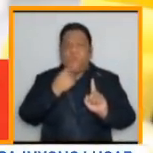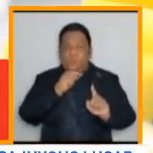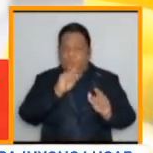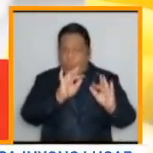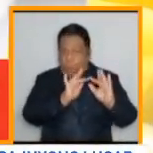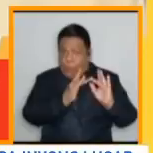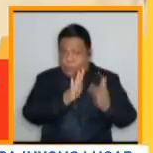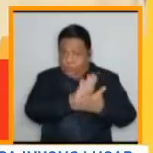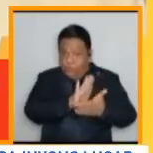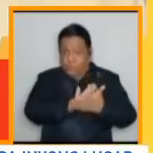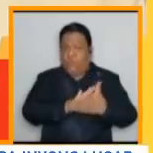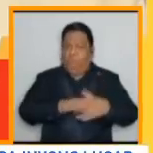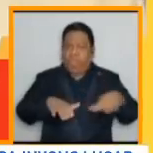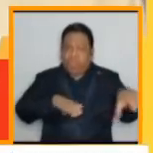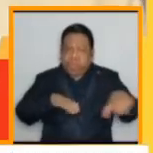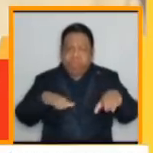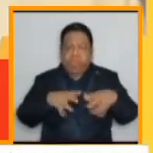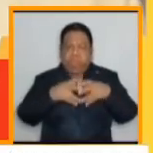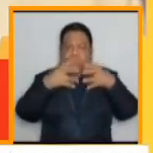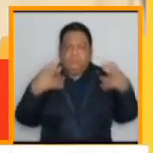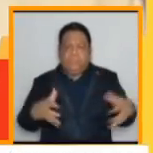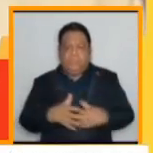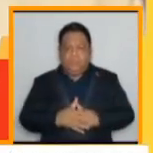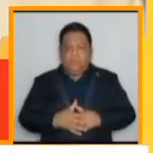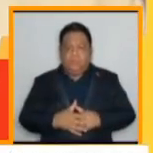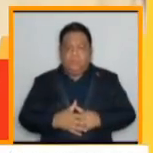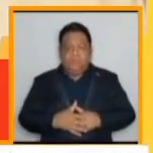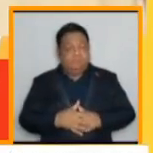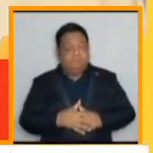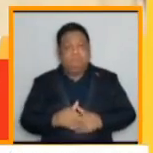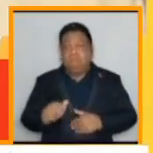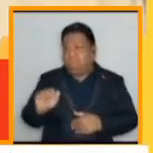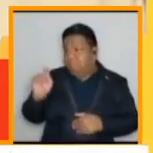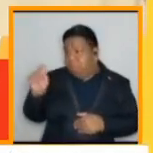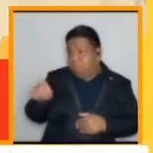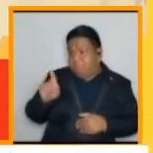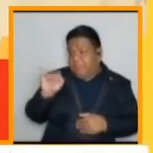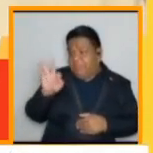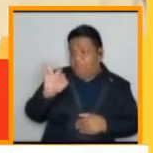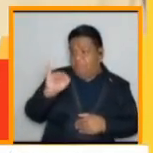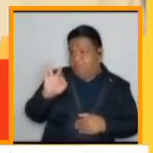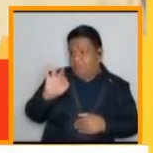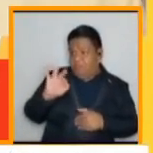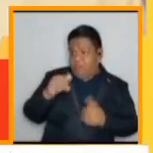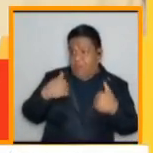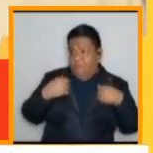Sixto. Eh, if ever ba na matuloy yung face-to-face classes,